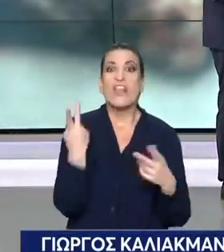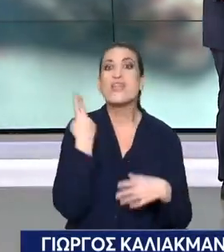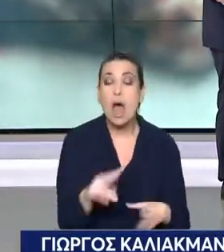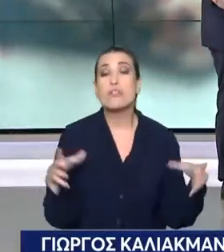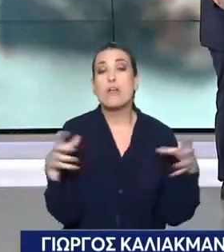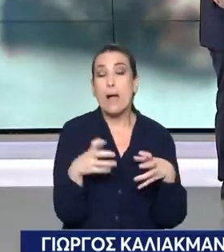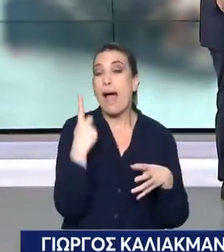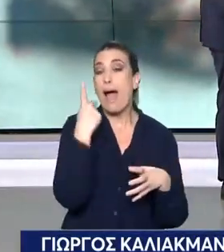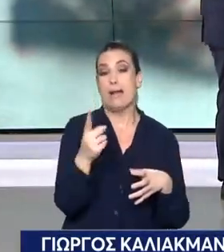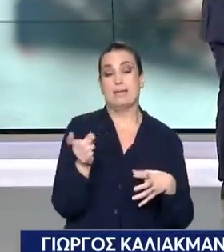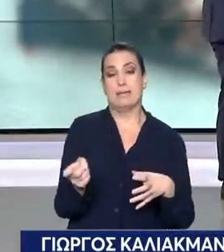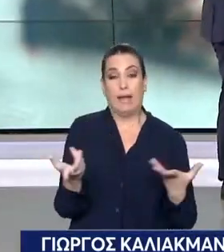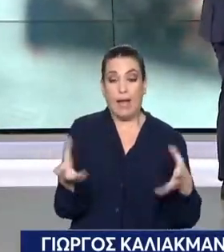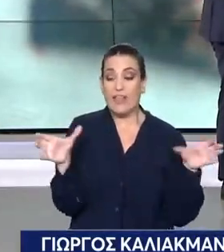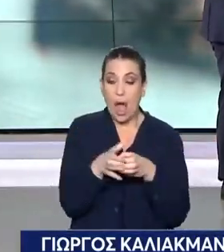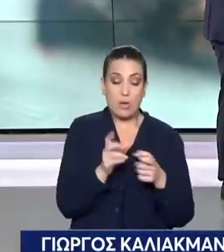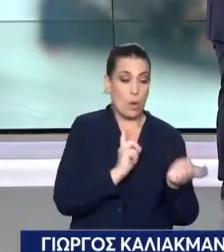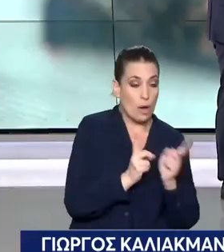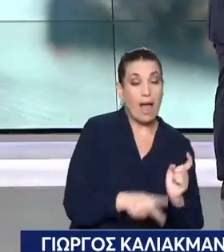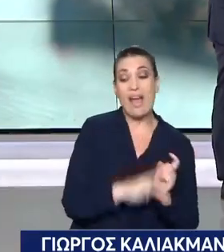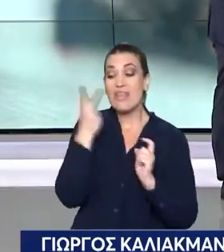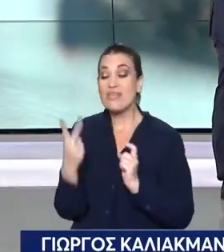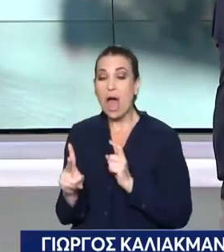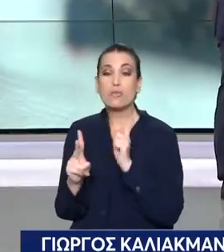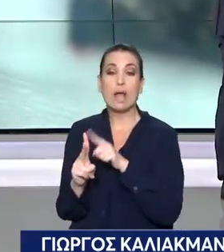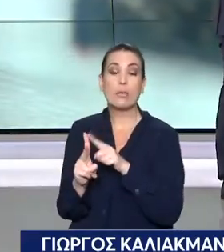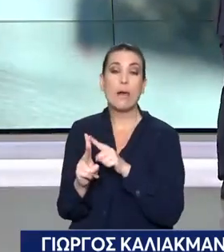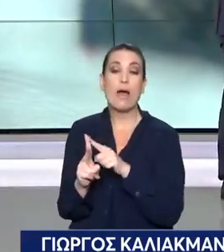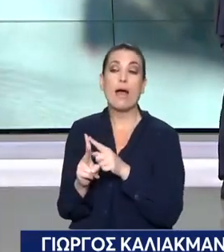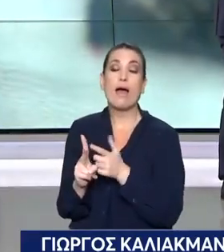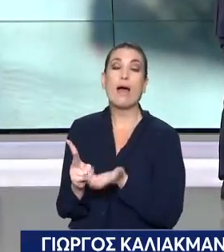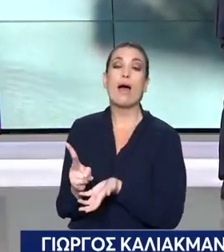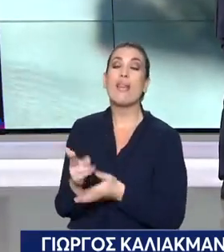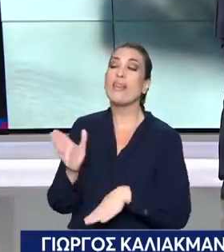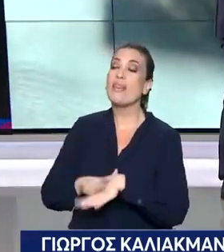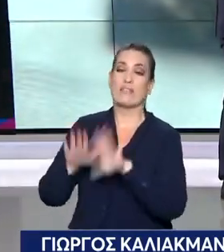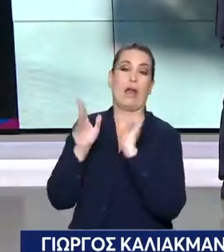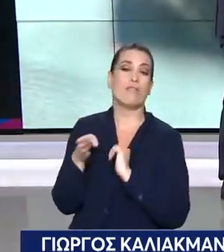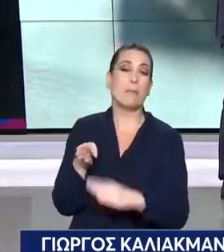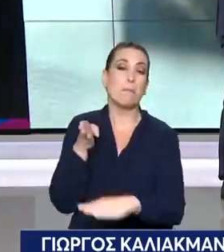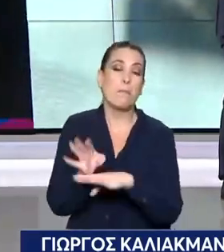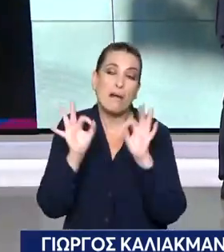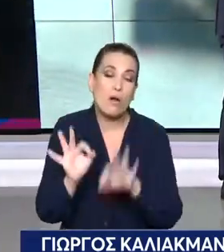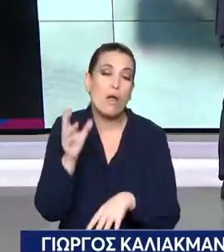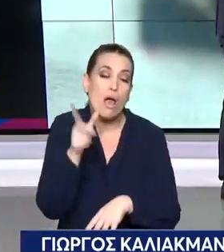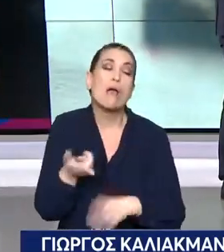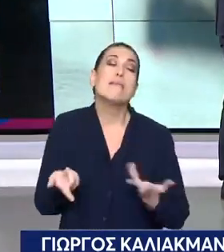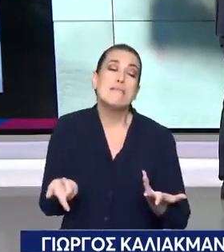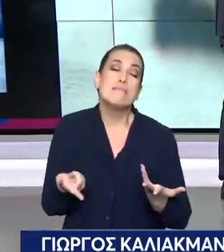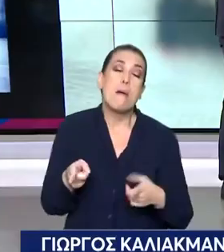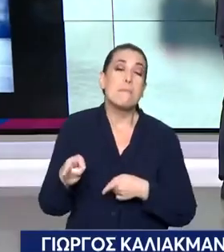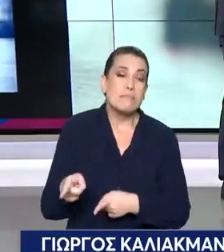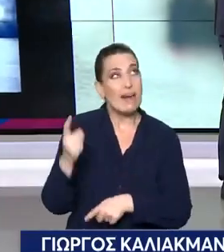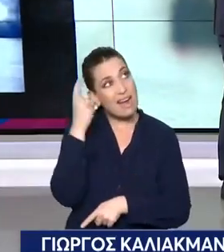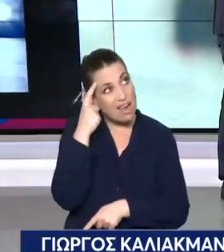γήπεδο. Αυτοί λοιπόν εγκλωβίστηκαν. Μαζί με τα άλλα 200 άτομα είναι κάποια άτομα που δεν φταίνε σε τίποτα, πήγαν να δουν τον αγώνα. Αλλά θα πρέπει να αντιληφθούν και αυτοί ότι θα